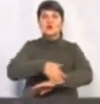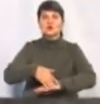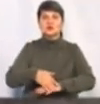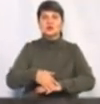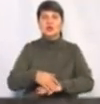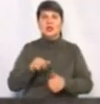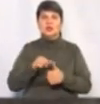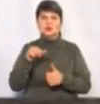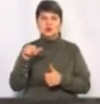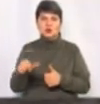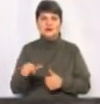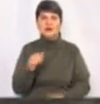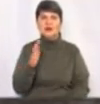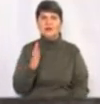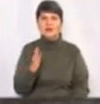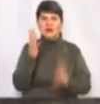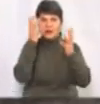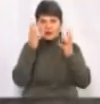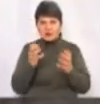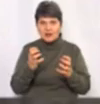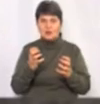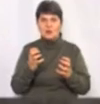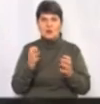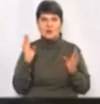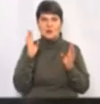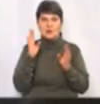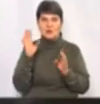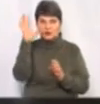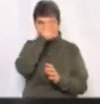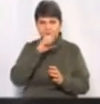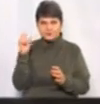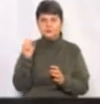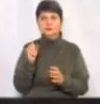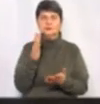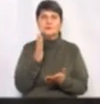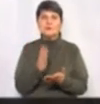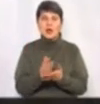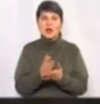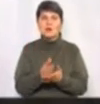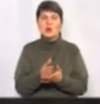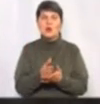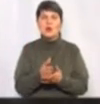пунктів, зокрема в темну пору доби. На сьогоднішній день ми вже маємо прилади і засоби, щоб